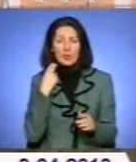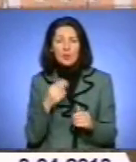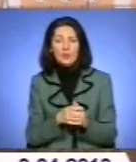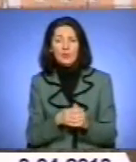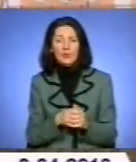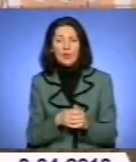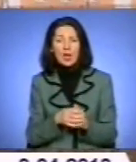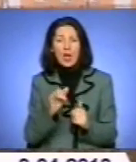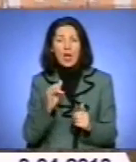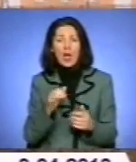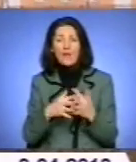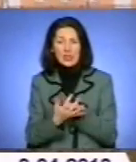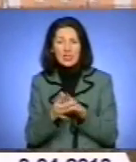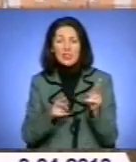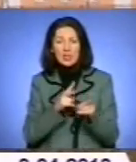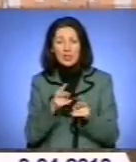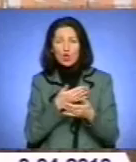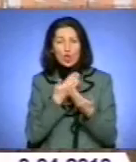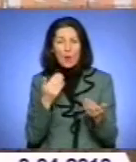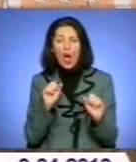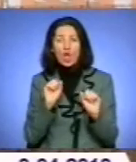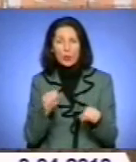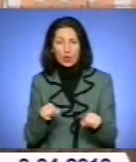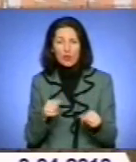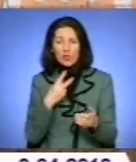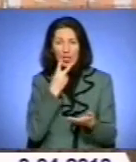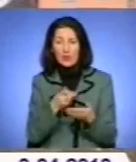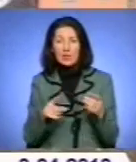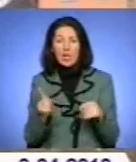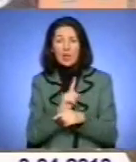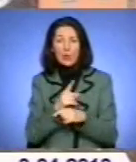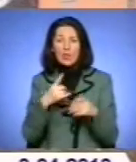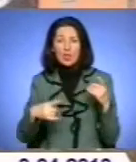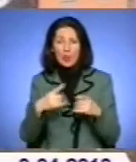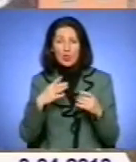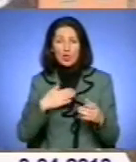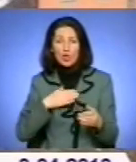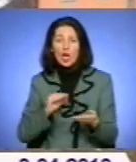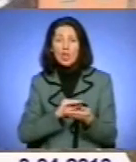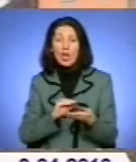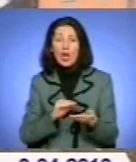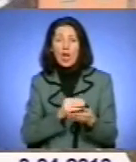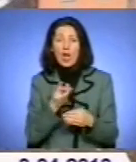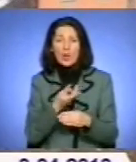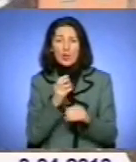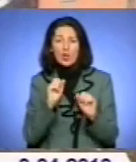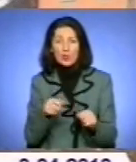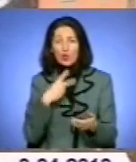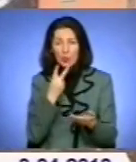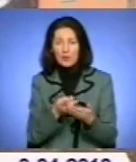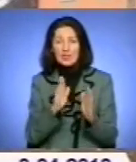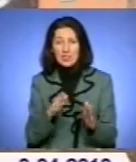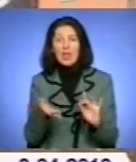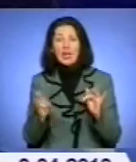ще в устечку скаржаться, що не мають змоги дивитися тернопільське телебачення. Тож наш репортаж зможуть переглянути в інтернеті.